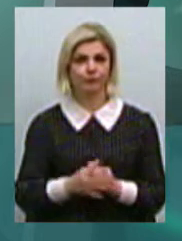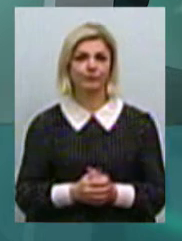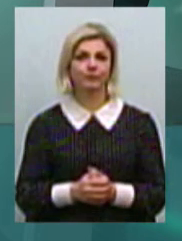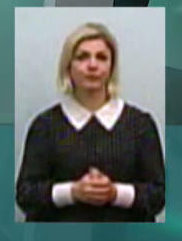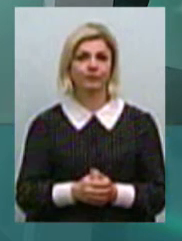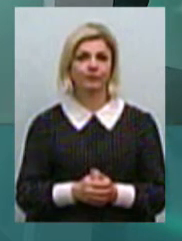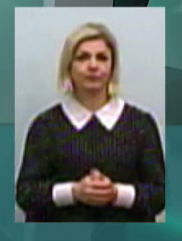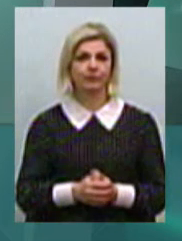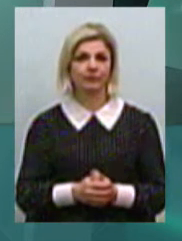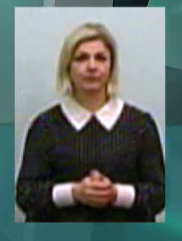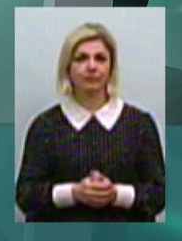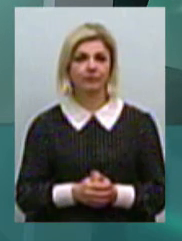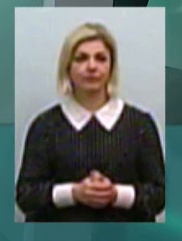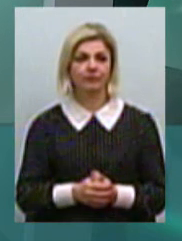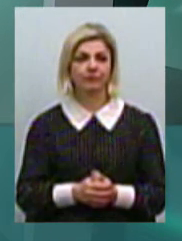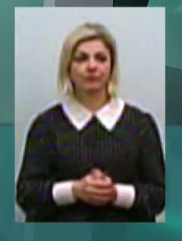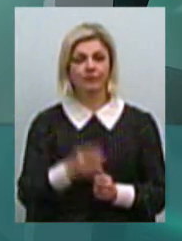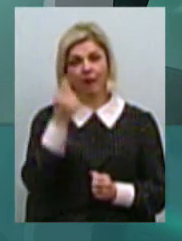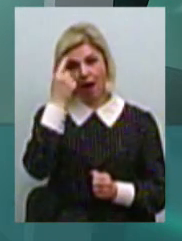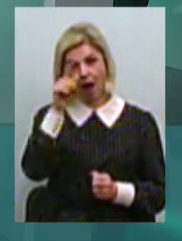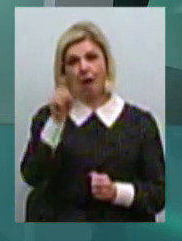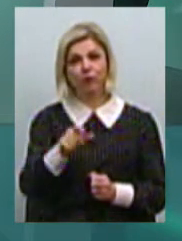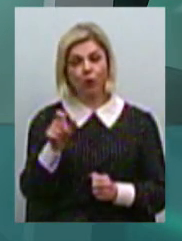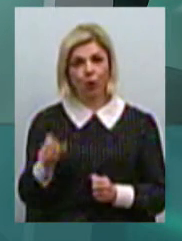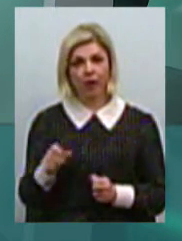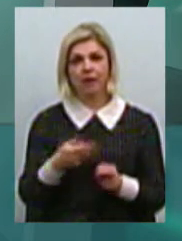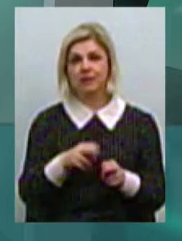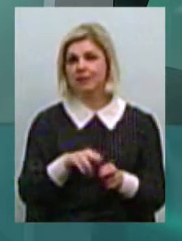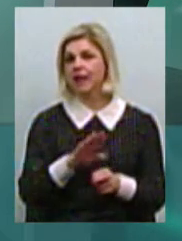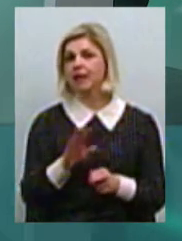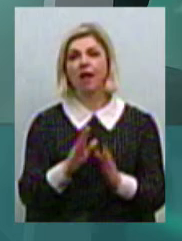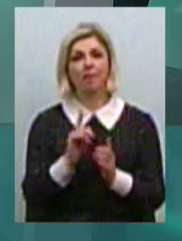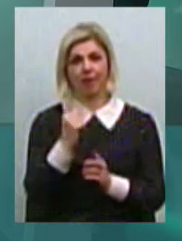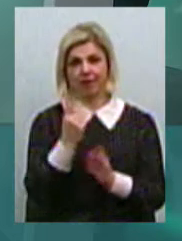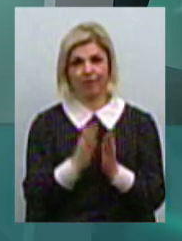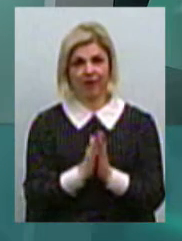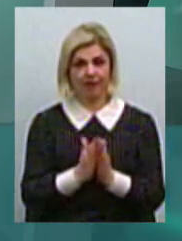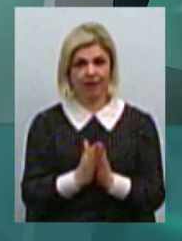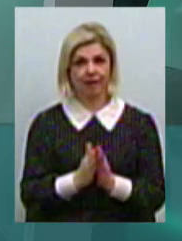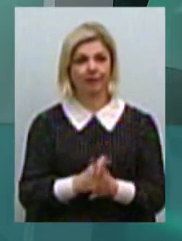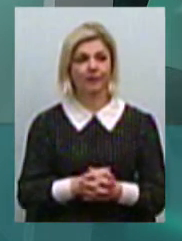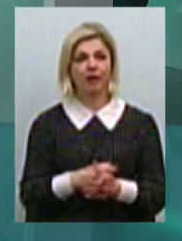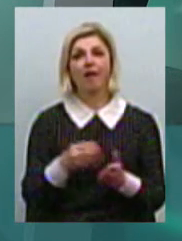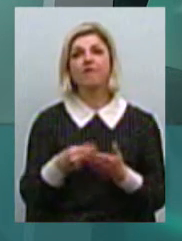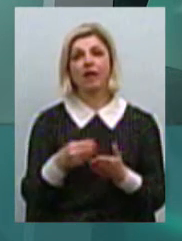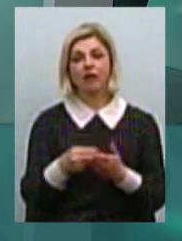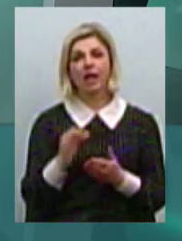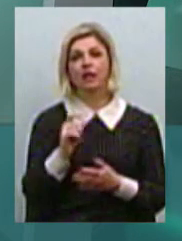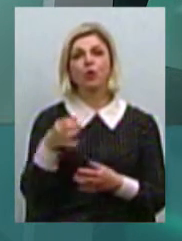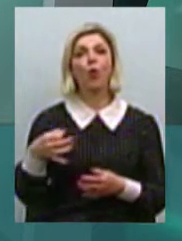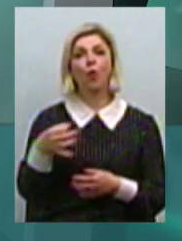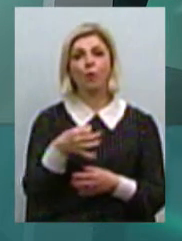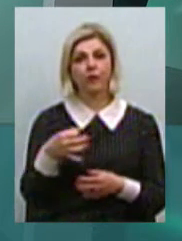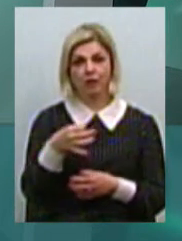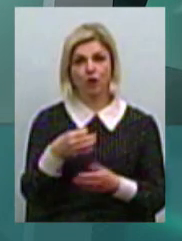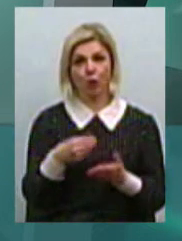Ну, автори йдуть, це не перша книга. Фінансування з обласного бюджету? Це було